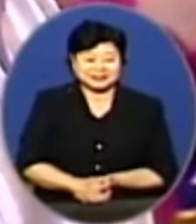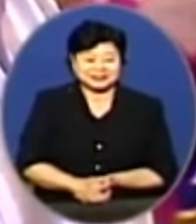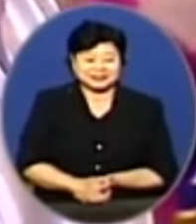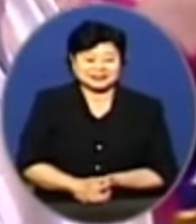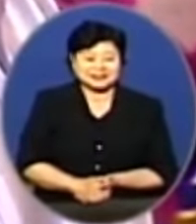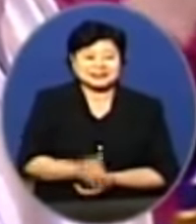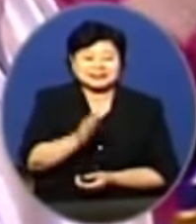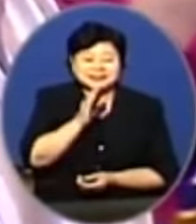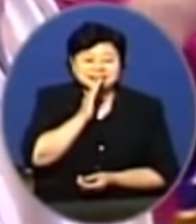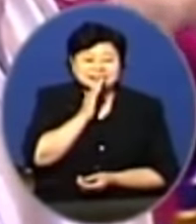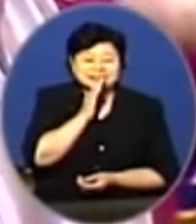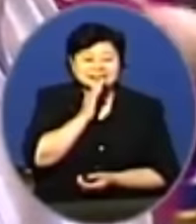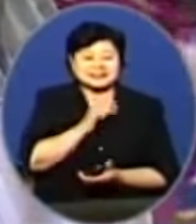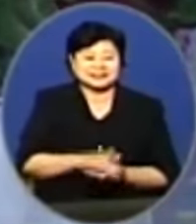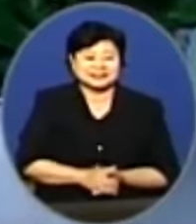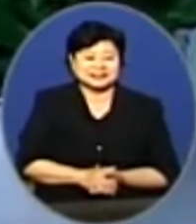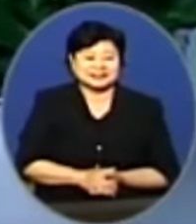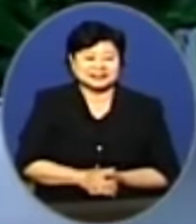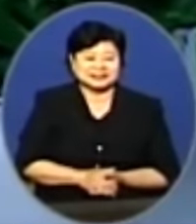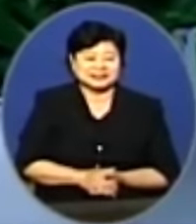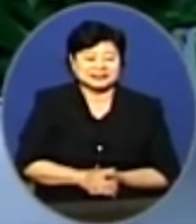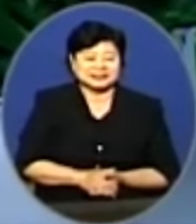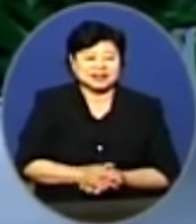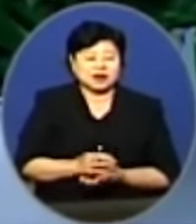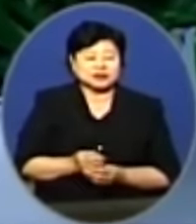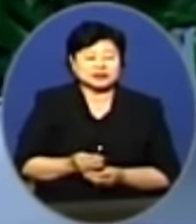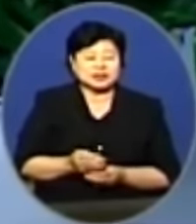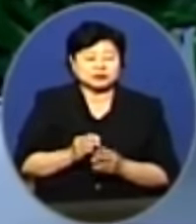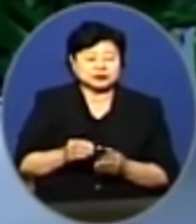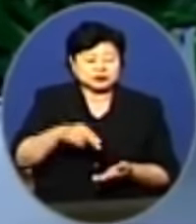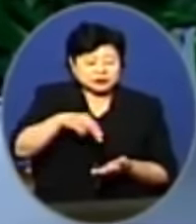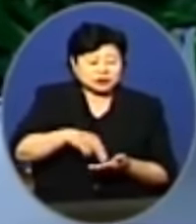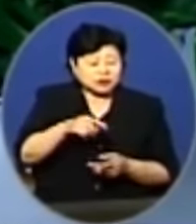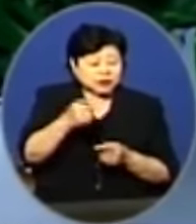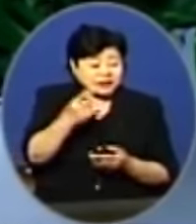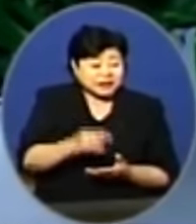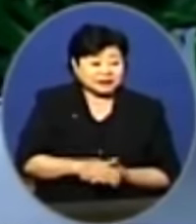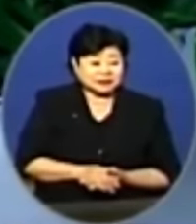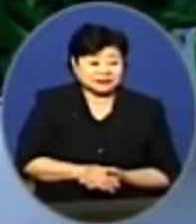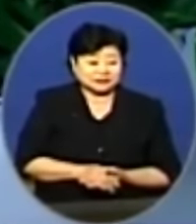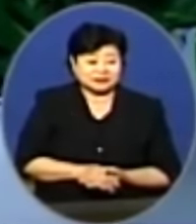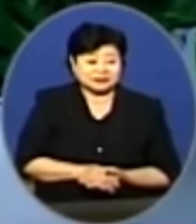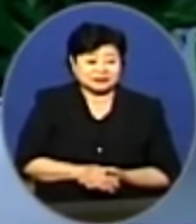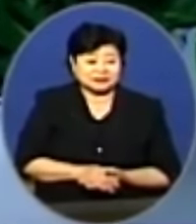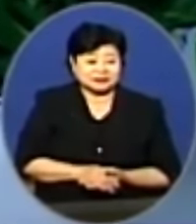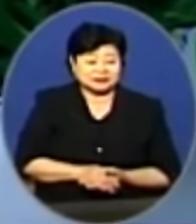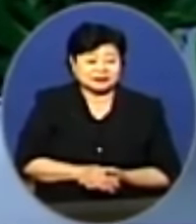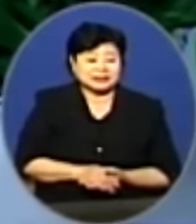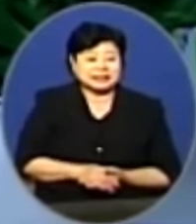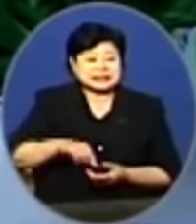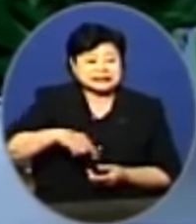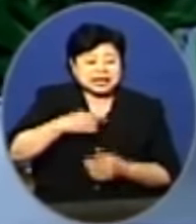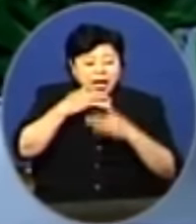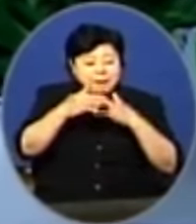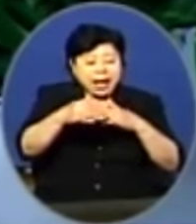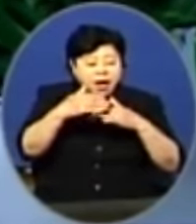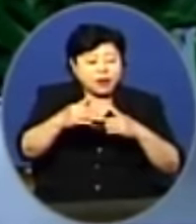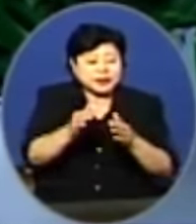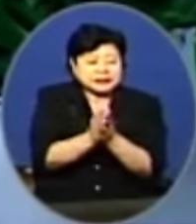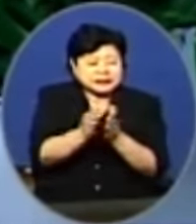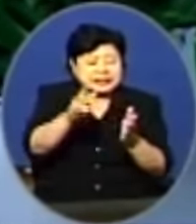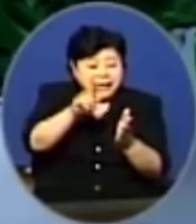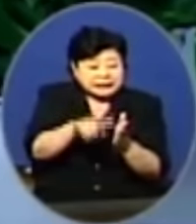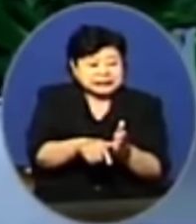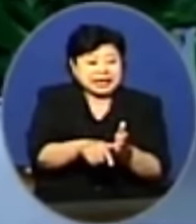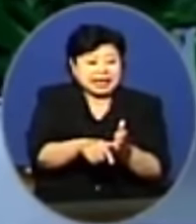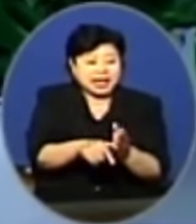그래 너무나 놀래가지고서 아니 언제부터 서서 걸어나오냐. 말한 데 보니까 자기가 방언을 할 그